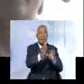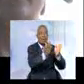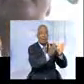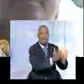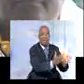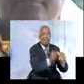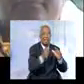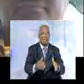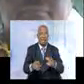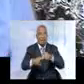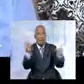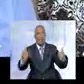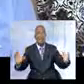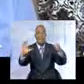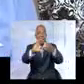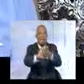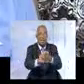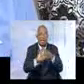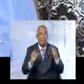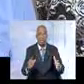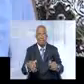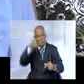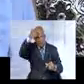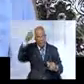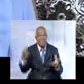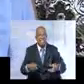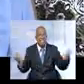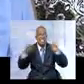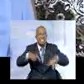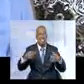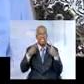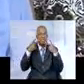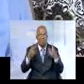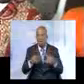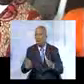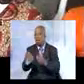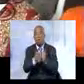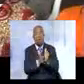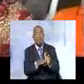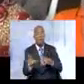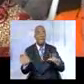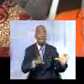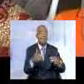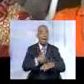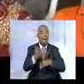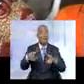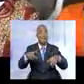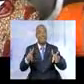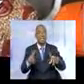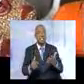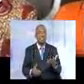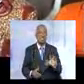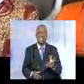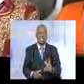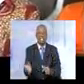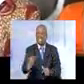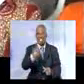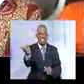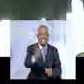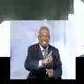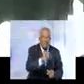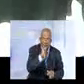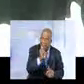de la situation actuelle de la cacaoculture à l'aune de la réforme de la filière du café et du cacao. Le